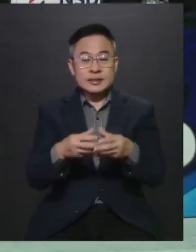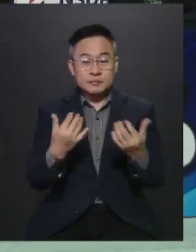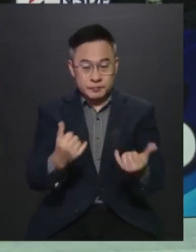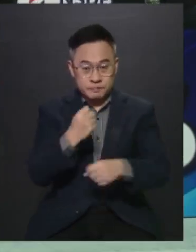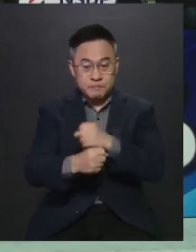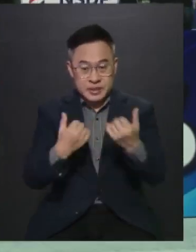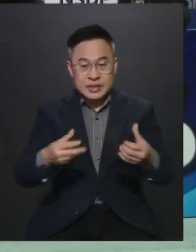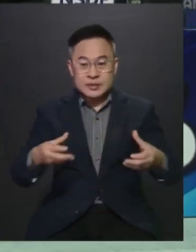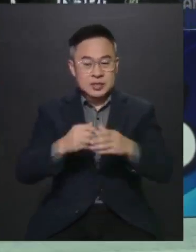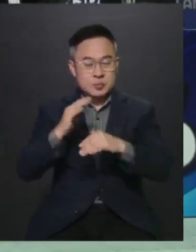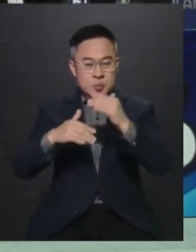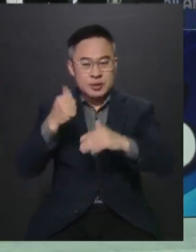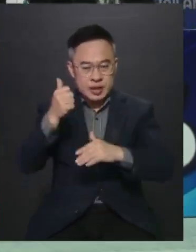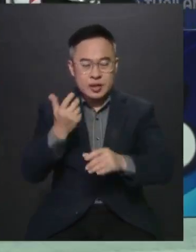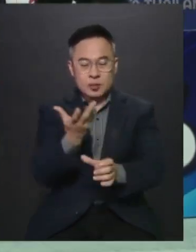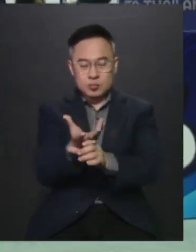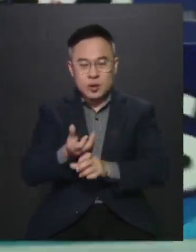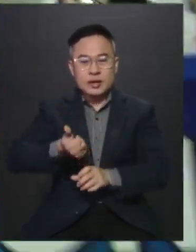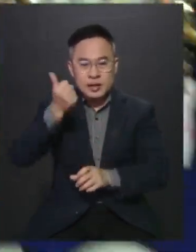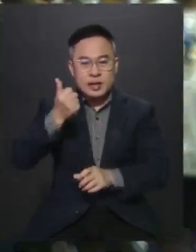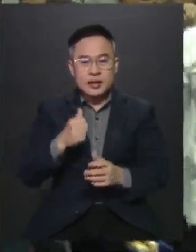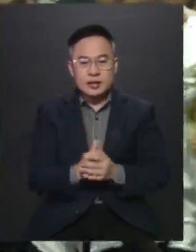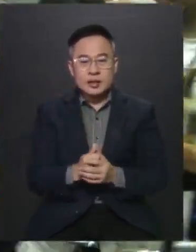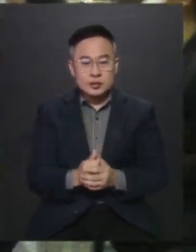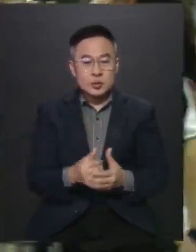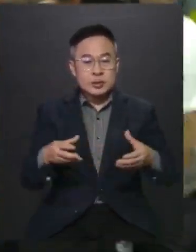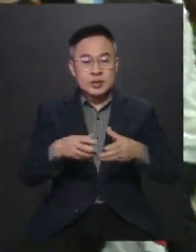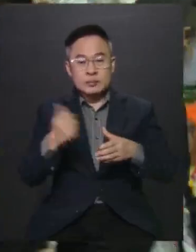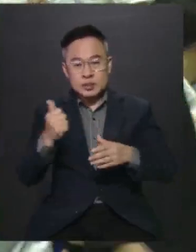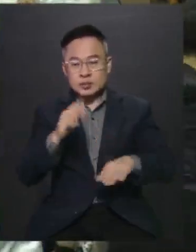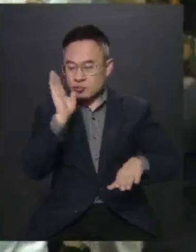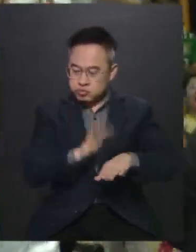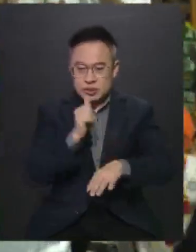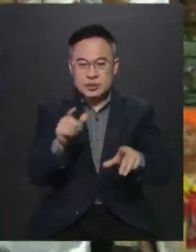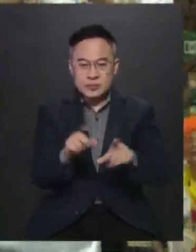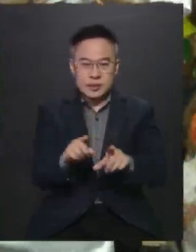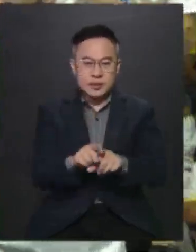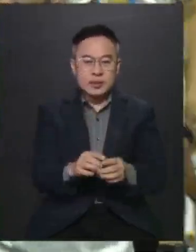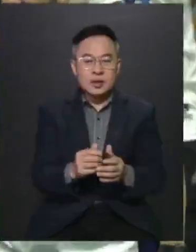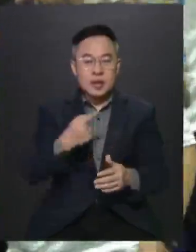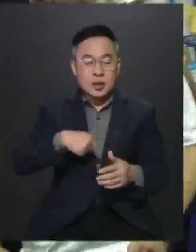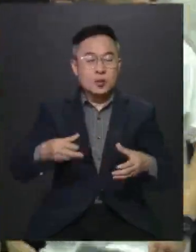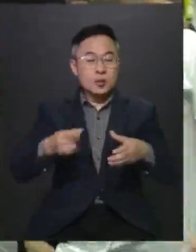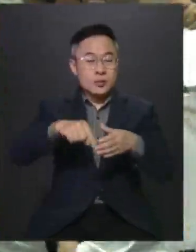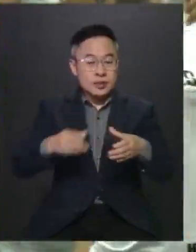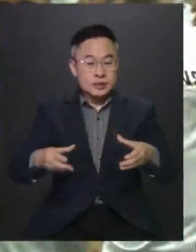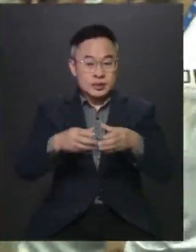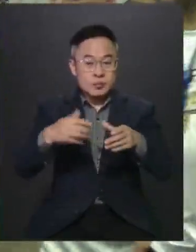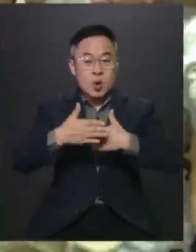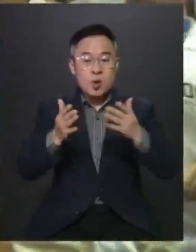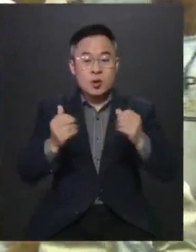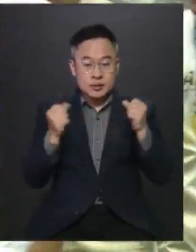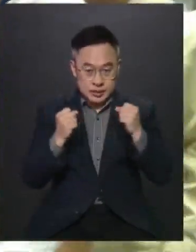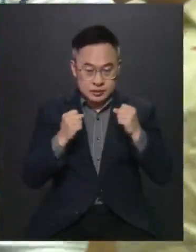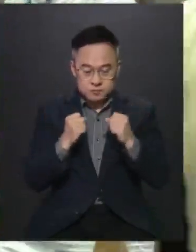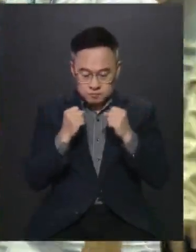ทีมในปีนี้เก่งขึ้นมากแล้วทีมห้องเย็นท่าข้ามก็ต้องพยายามอย่างเต็มที่มาโดยตลอดนะคะแล้วก็พูดถึงเรื่องการที่มีโค้ชต่างชาติเข้าม